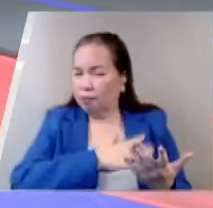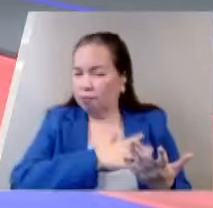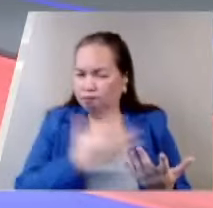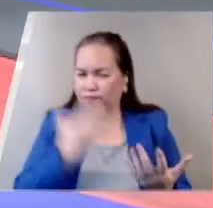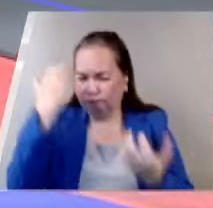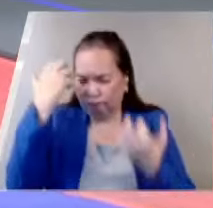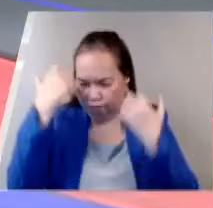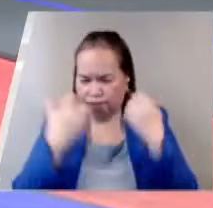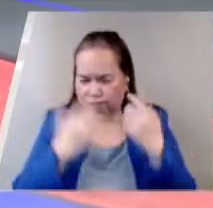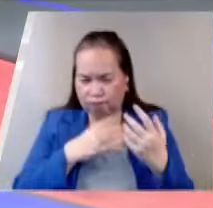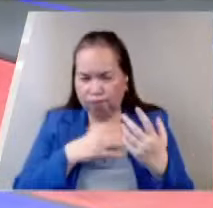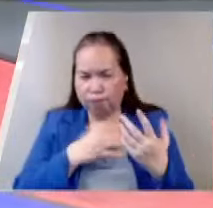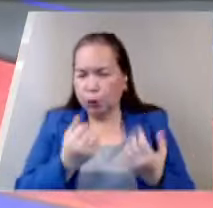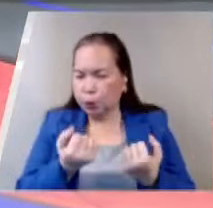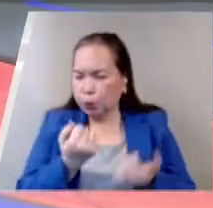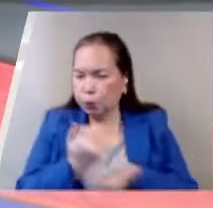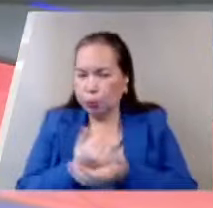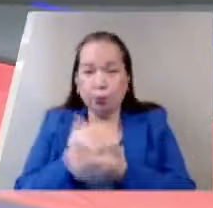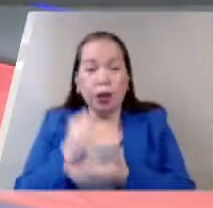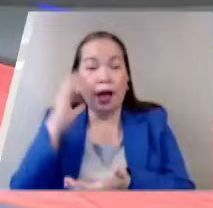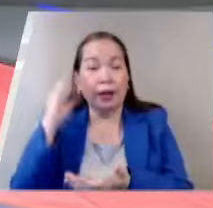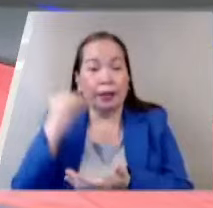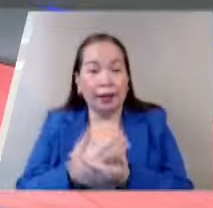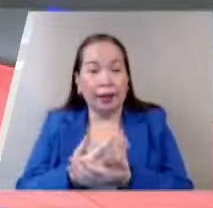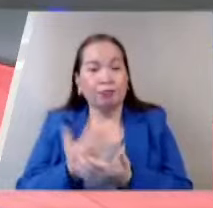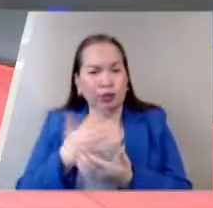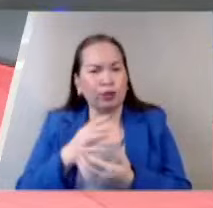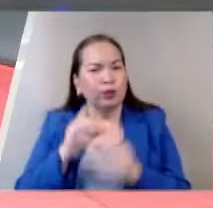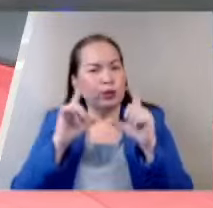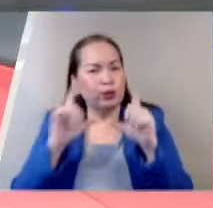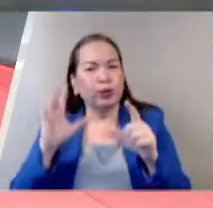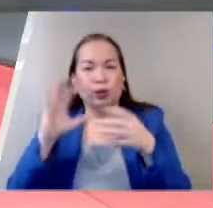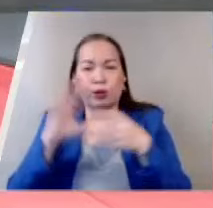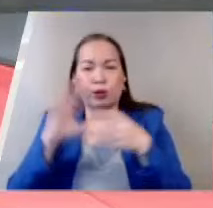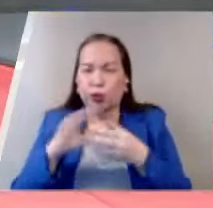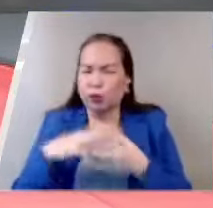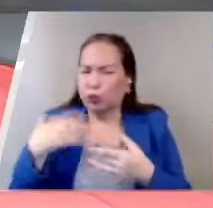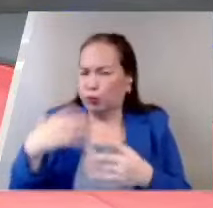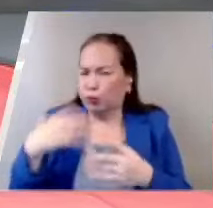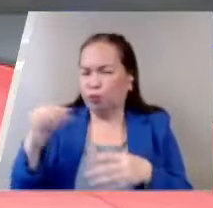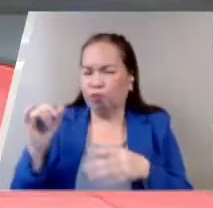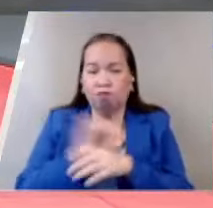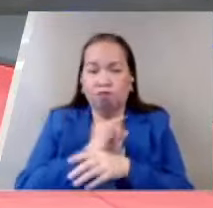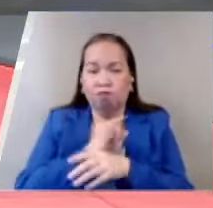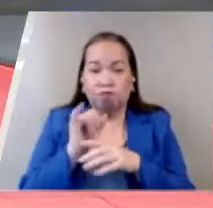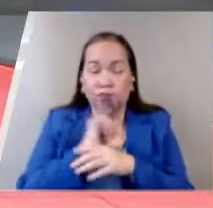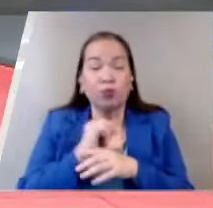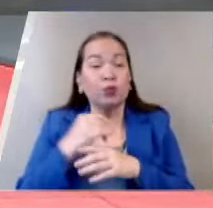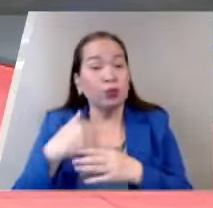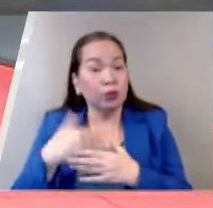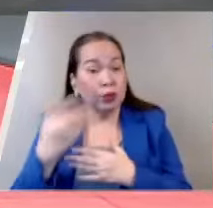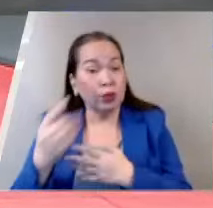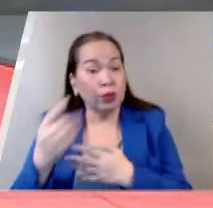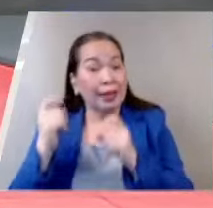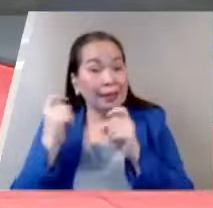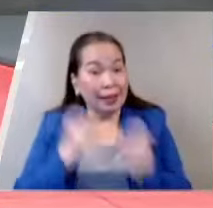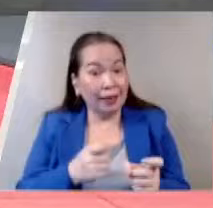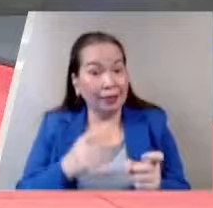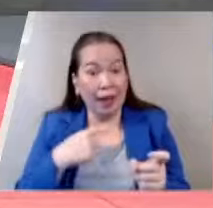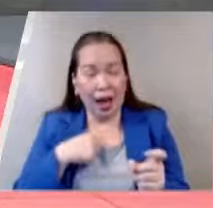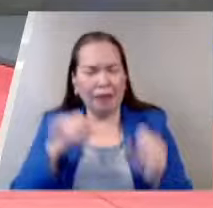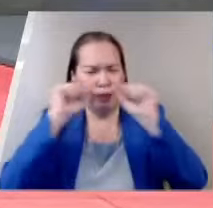anak. Itinampok natin kamakailan ang kwento ng kanyang kasipagan, kaya bilang regalo, sinorpresa siya ng